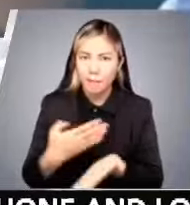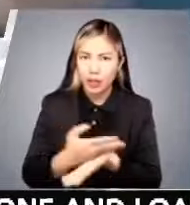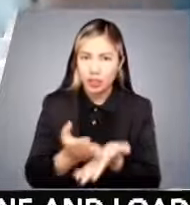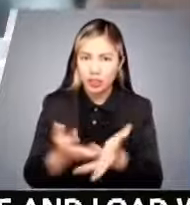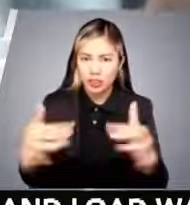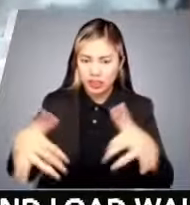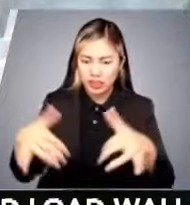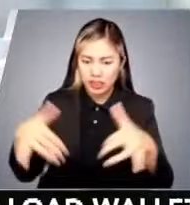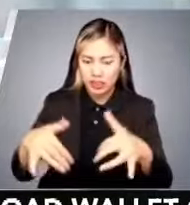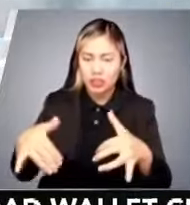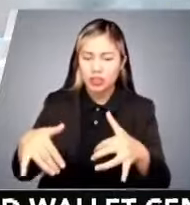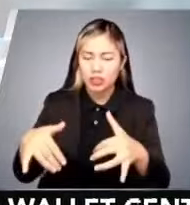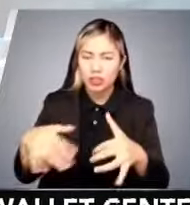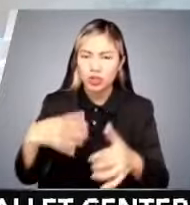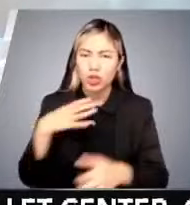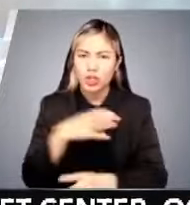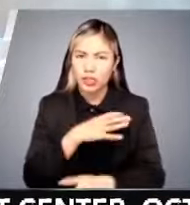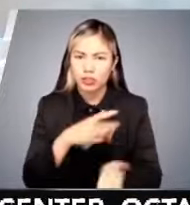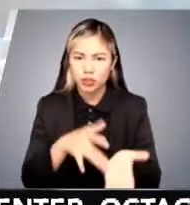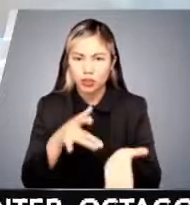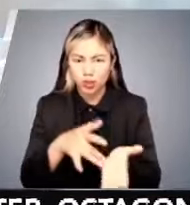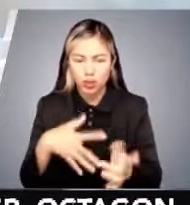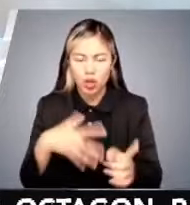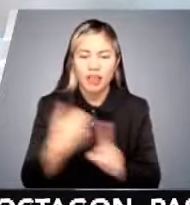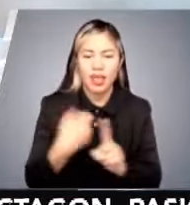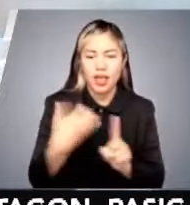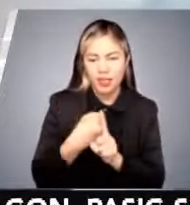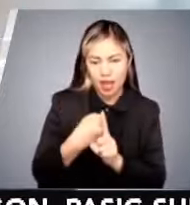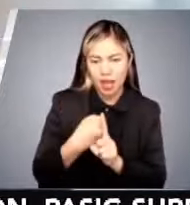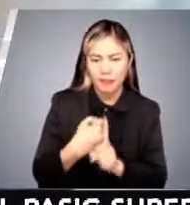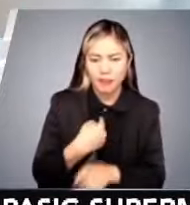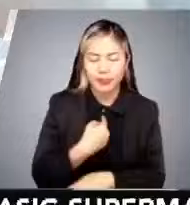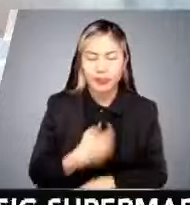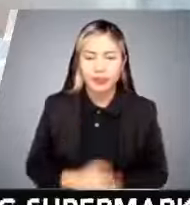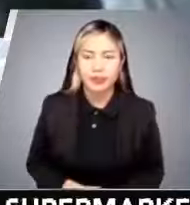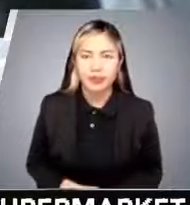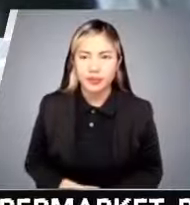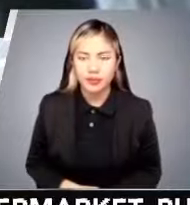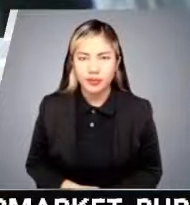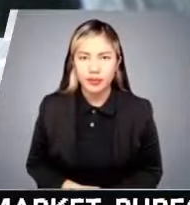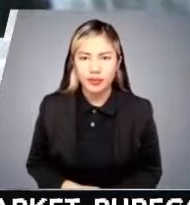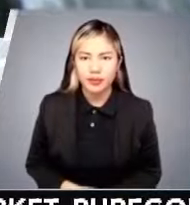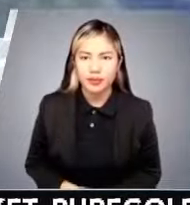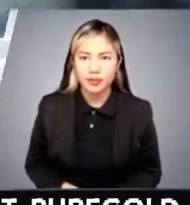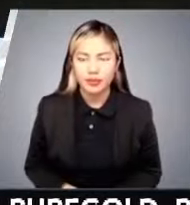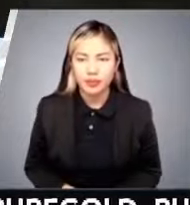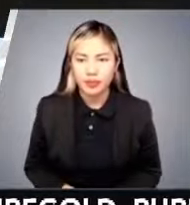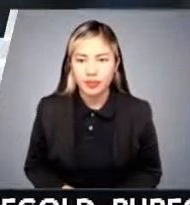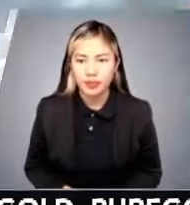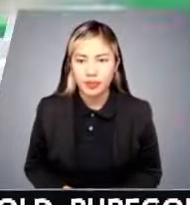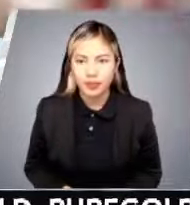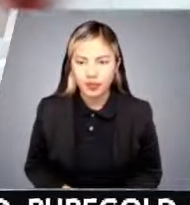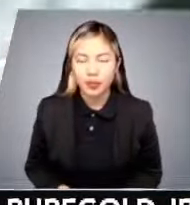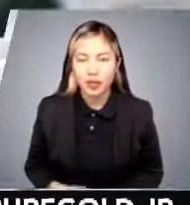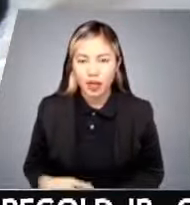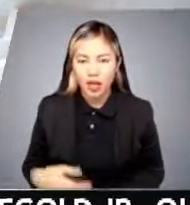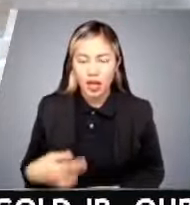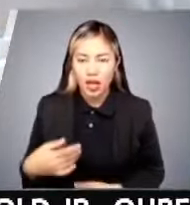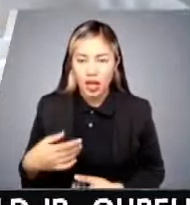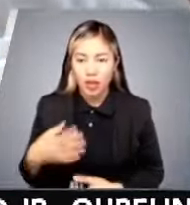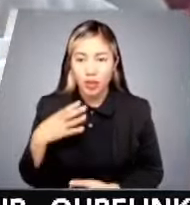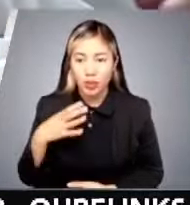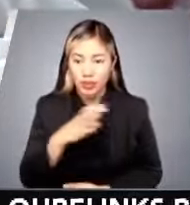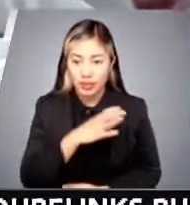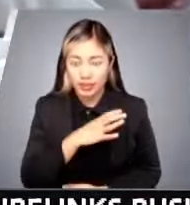para atakihin siya. Sa ikalawang bahagi ng kanyang video, inakusahan ng Bise sina House Speaker Martin Romualdez at ako, Bicol Party